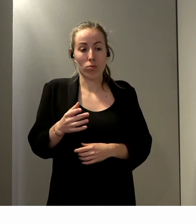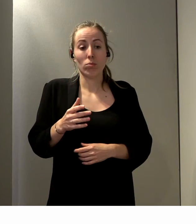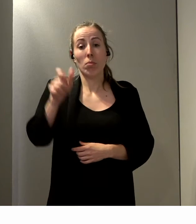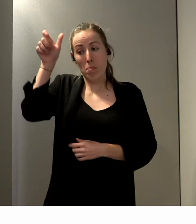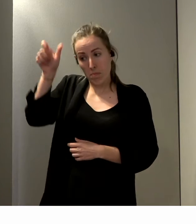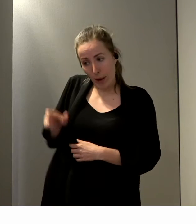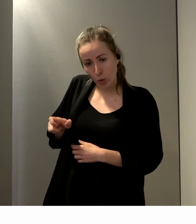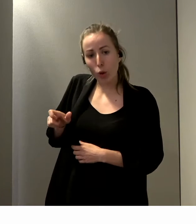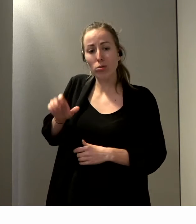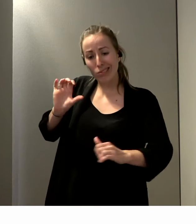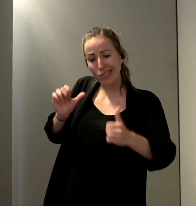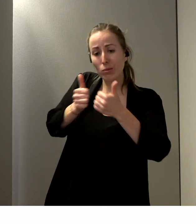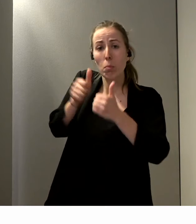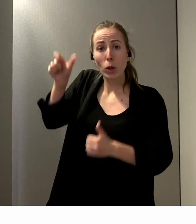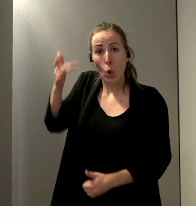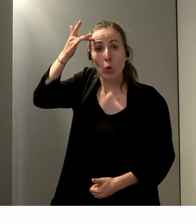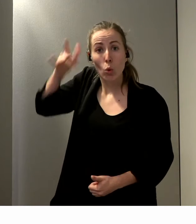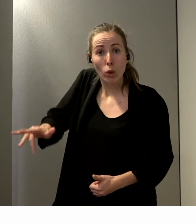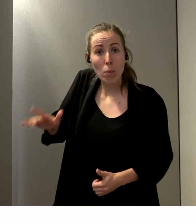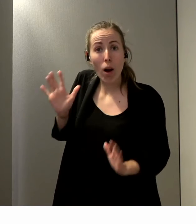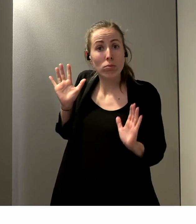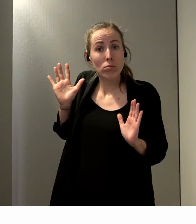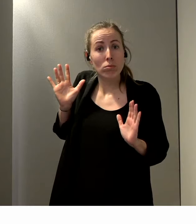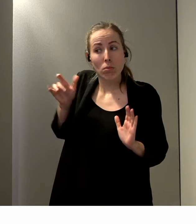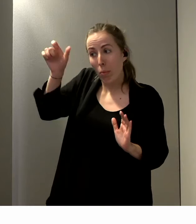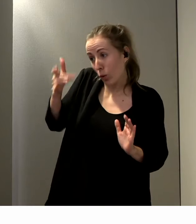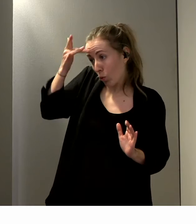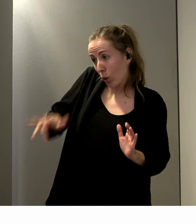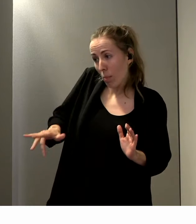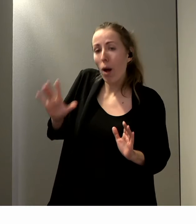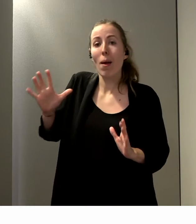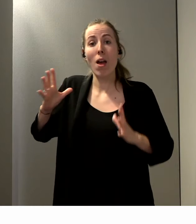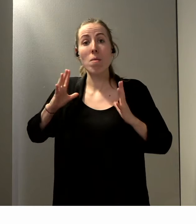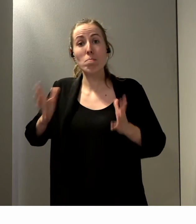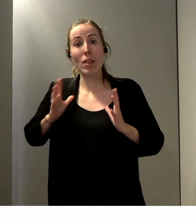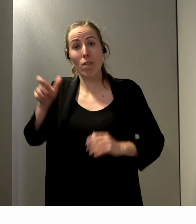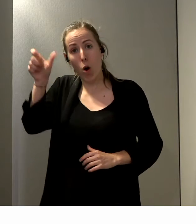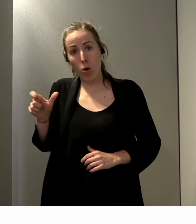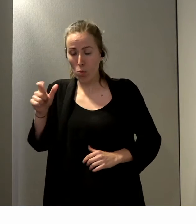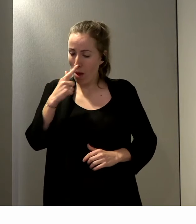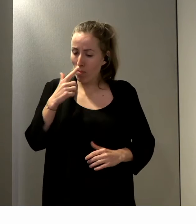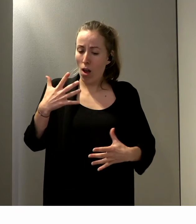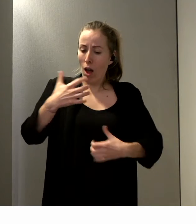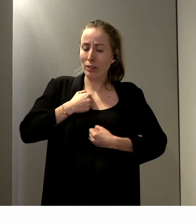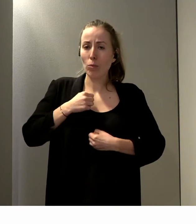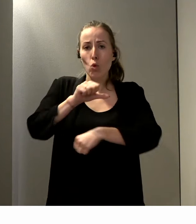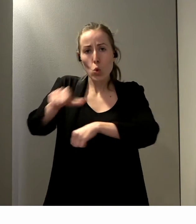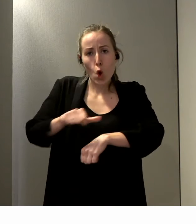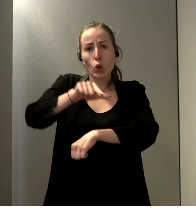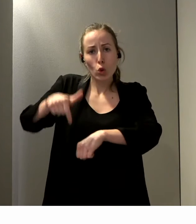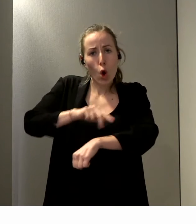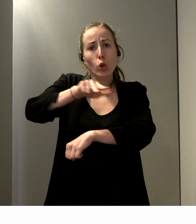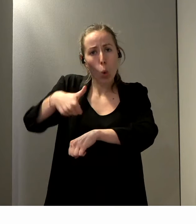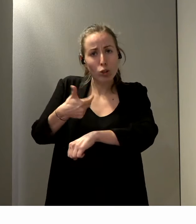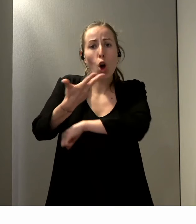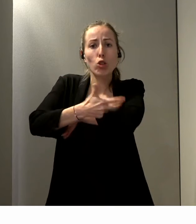quelqu'un finalement qu'ils ne connaissaient pas, un inconnu, j'ai envie de dire, qui bénévolement va être prêt à consacrer 1 heure, 2 heures, 3